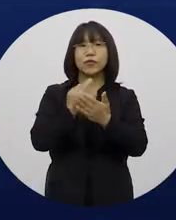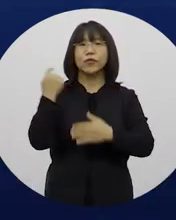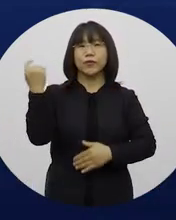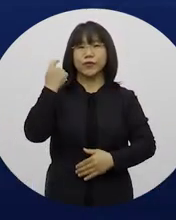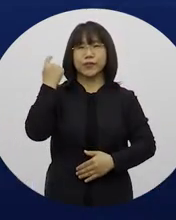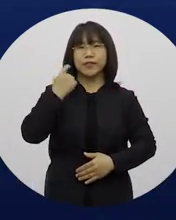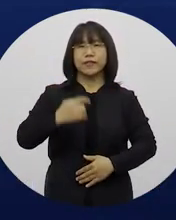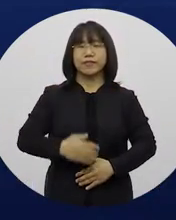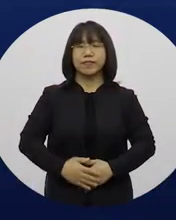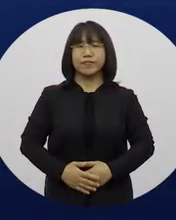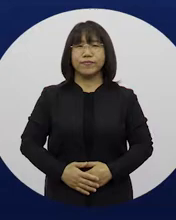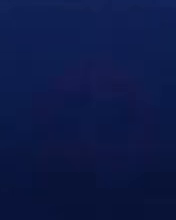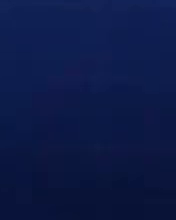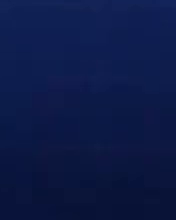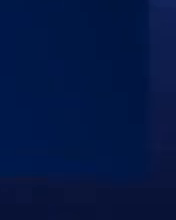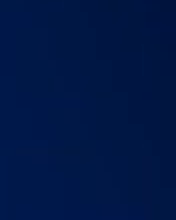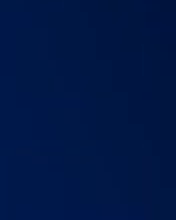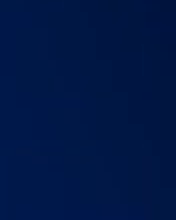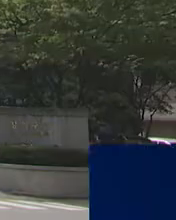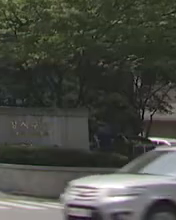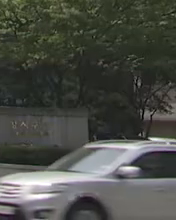주요 소식입니다.